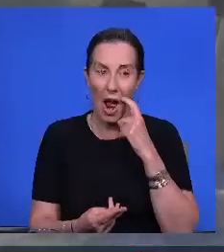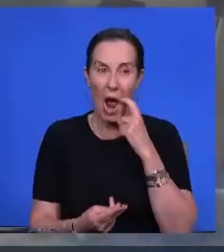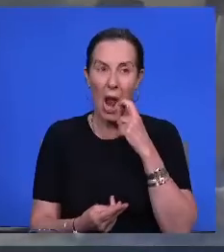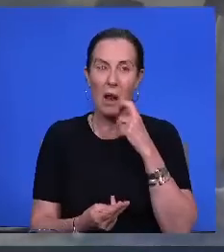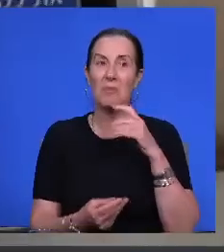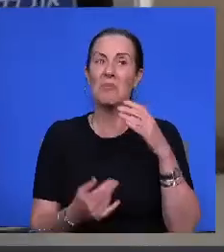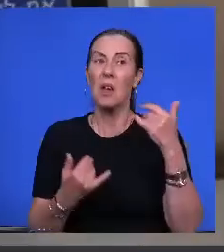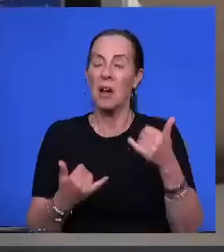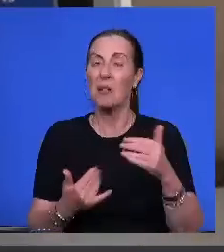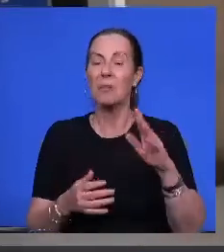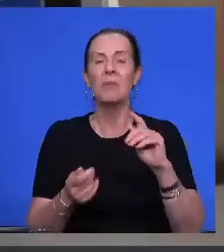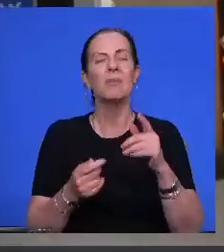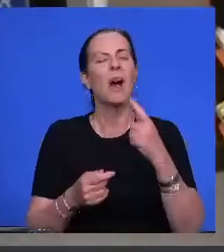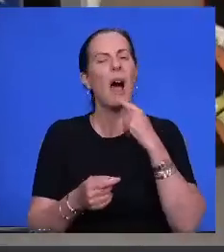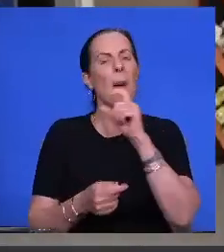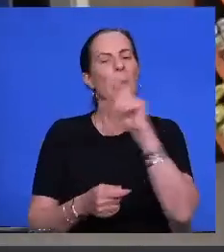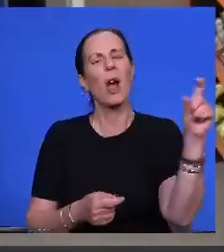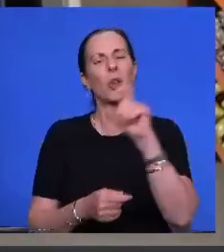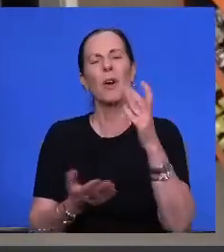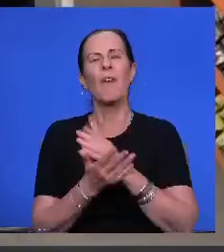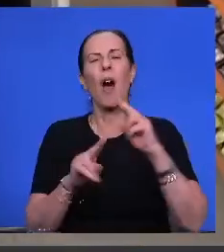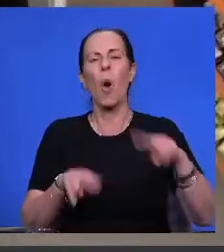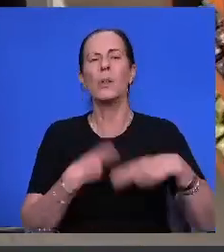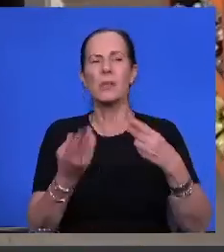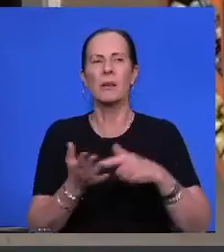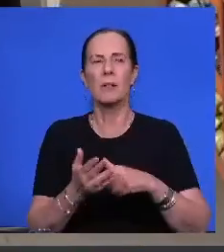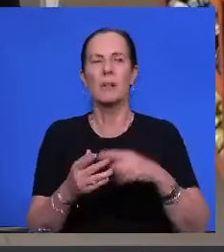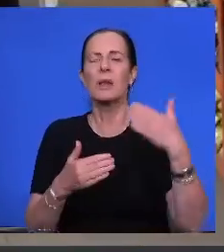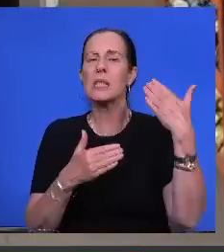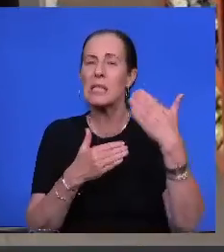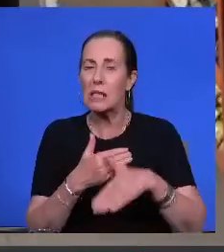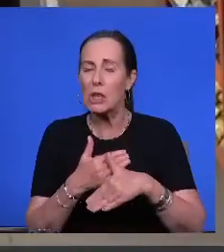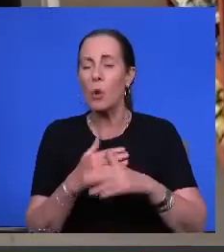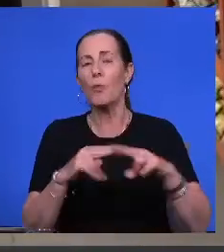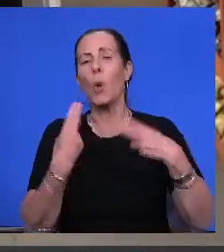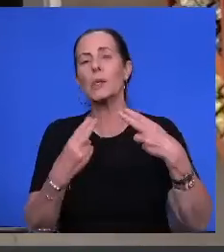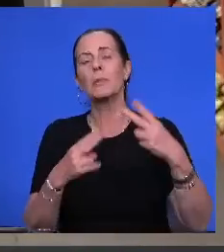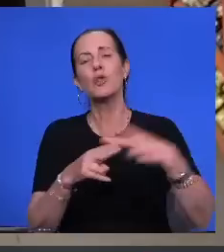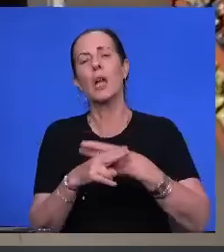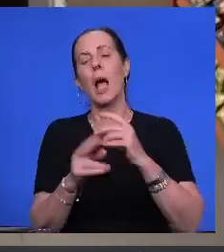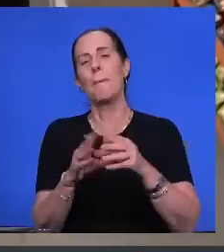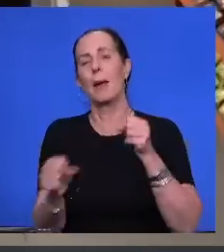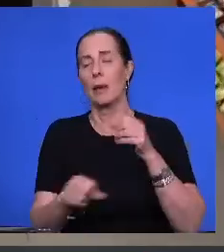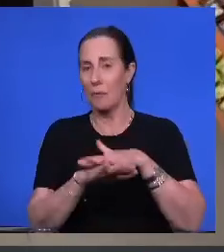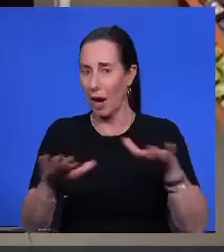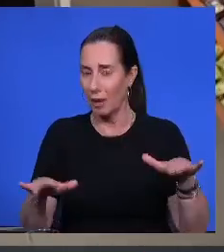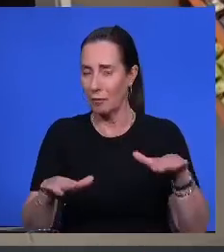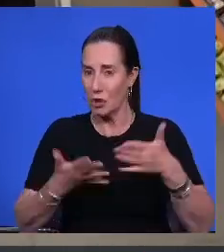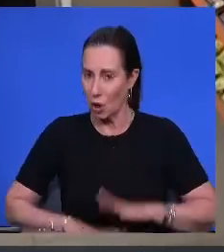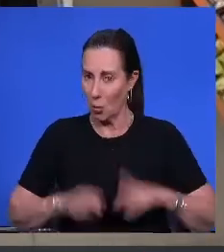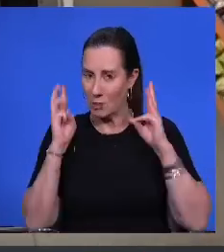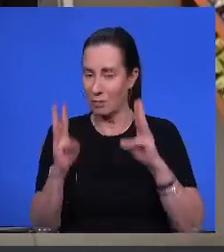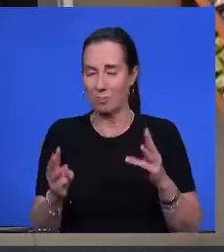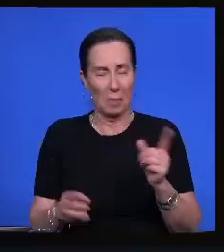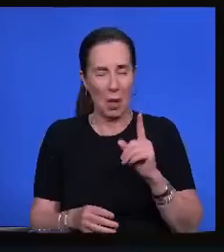הזה לכותרות שחוקות, כמו סיום סבב ושגרה מתוחה. והילדים שנולדו פה, הם לא צריכים מכבסה